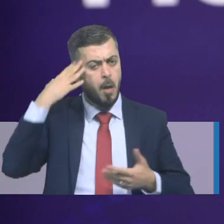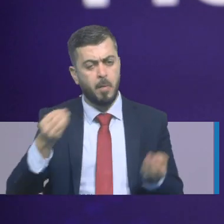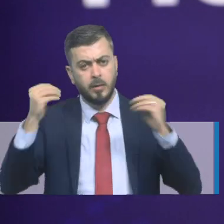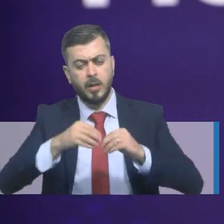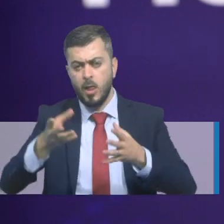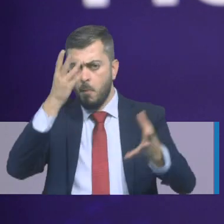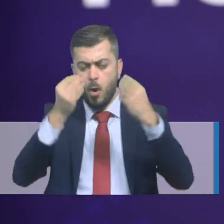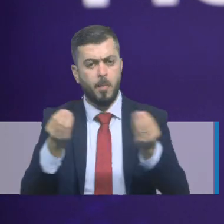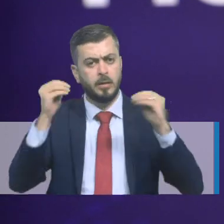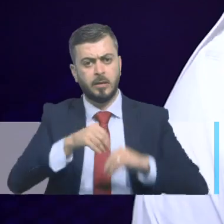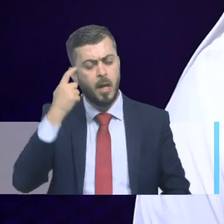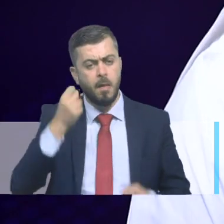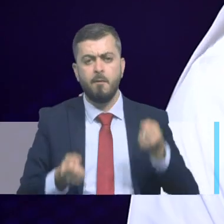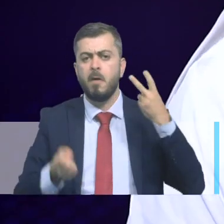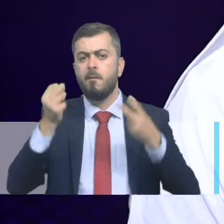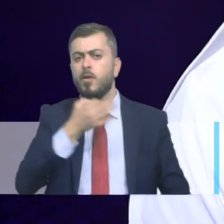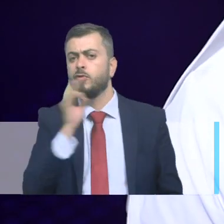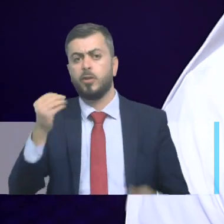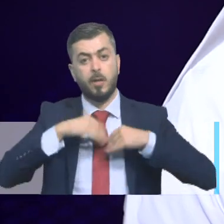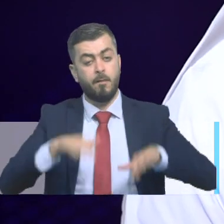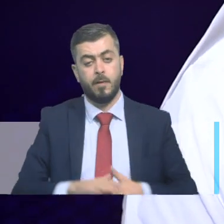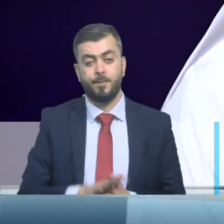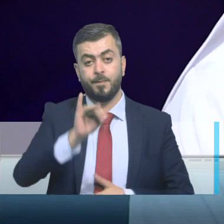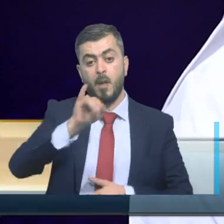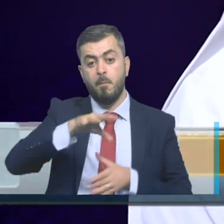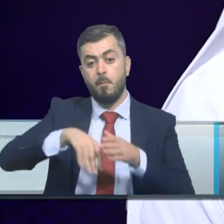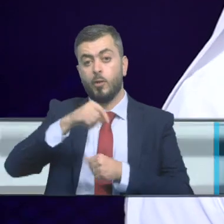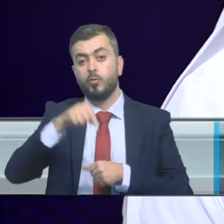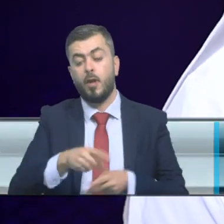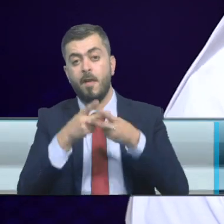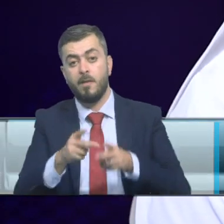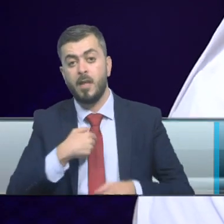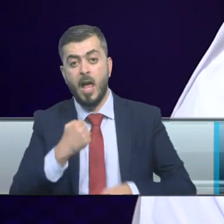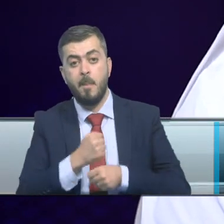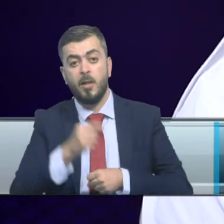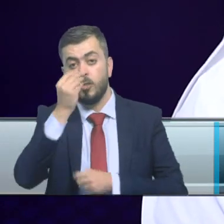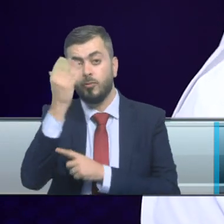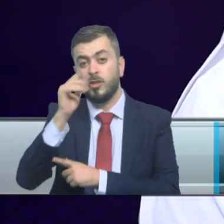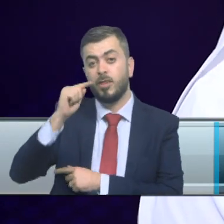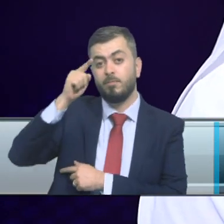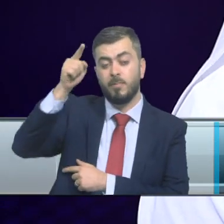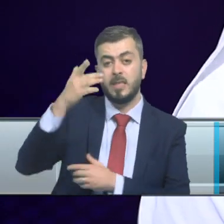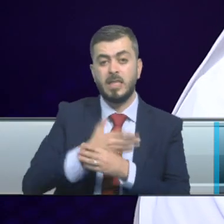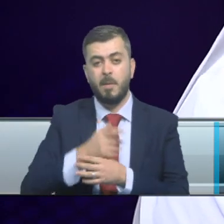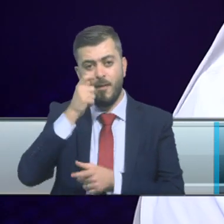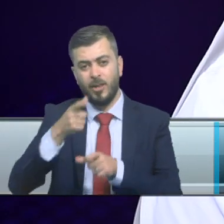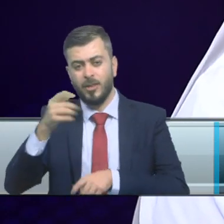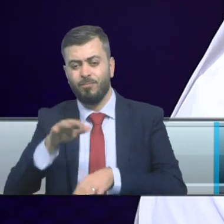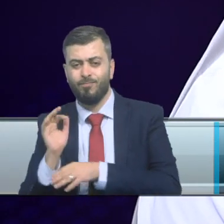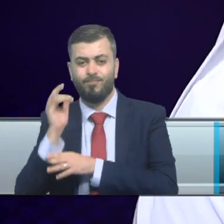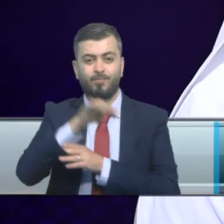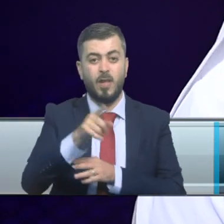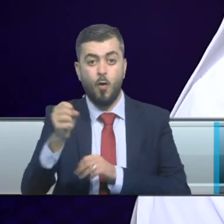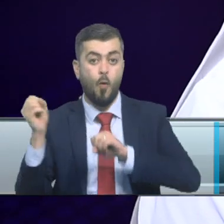معلومات، أفكار جديدة. مشروعنا عبارة عن تتابع إسعاف النخيل بحيث أنه ما يروح لمكب النفايات ويتم